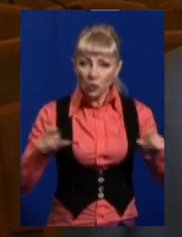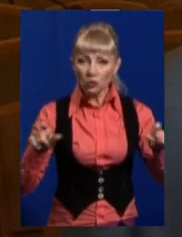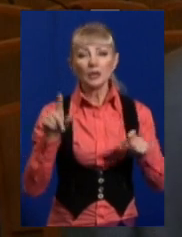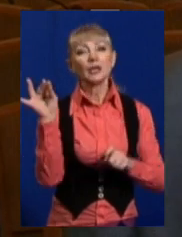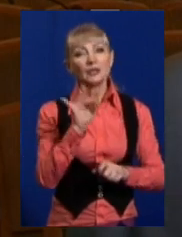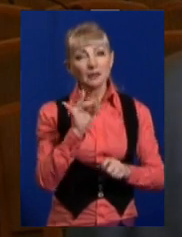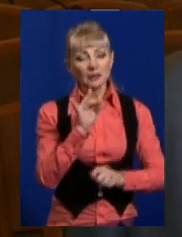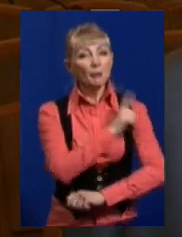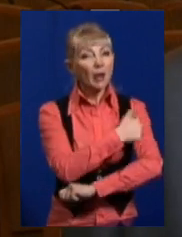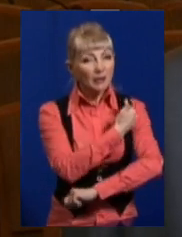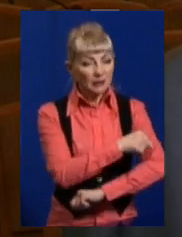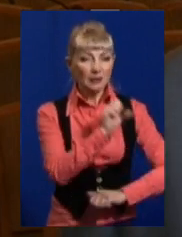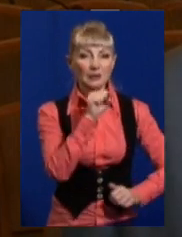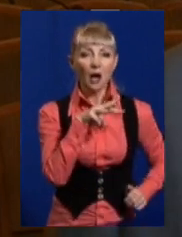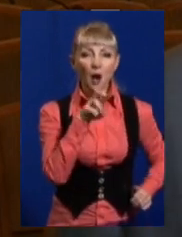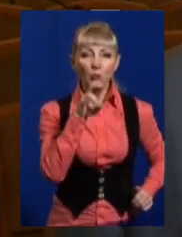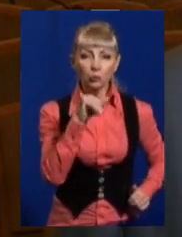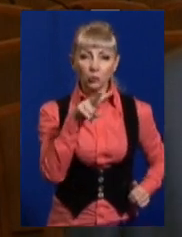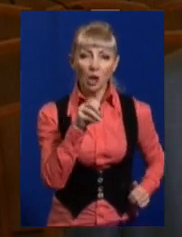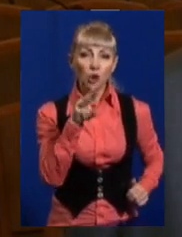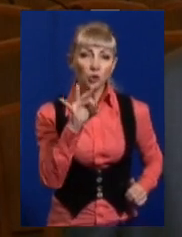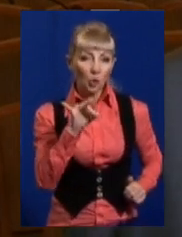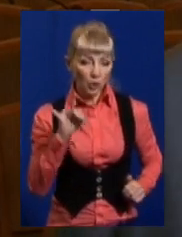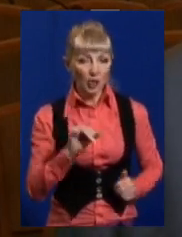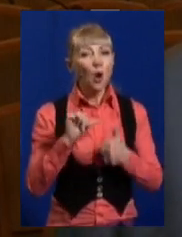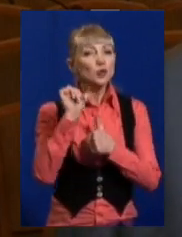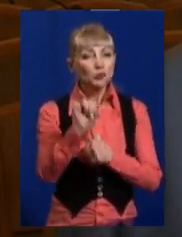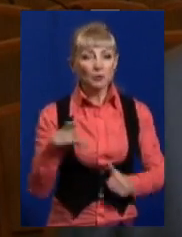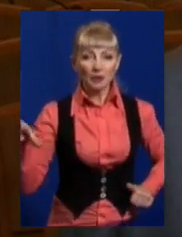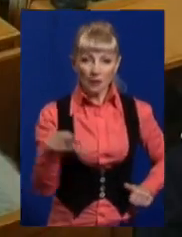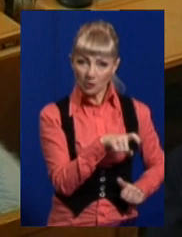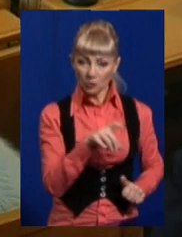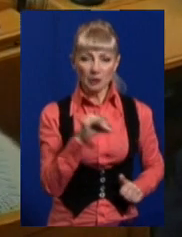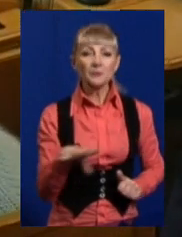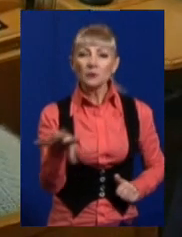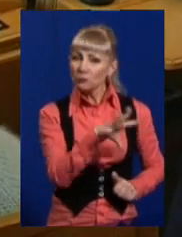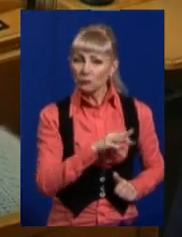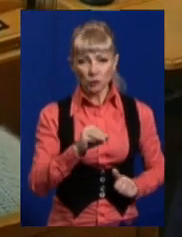і амбулаторії, і дитячі садки, і особливо дороги, і вся інфраструктура.